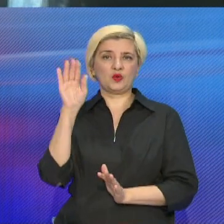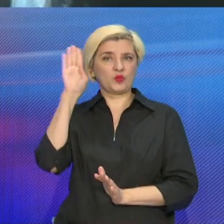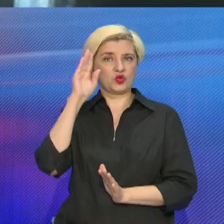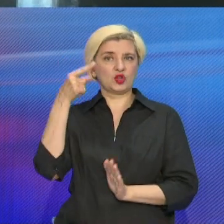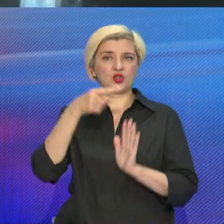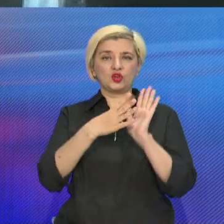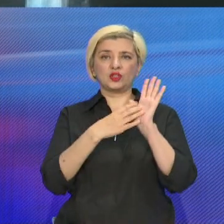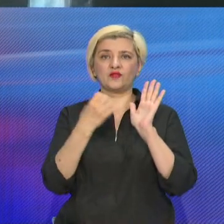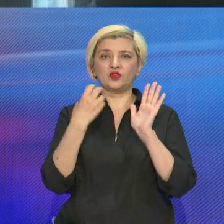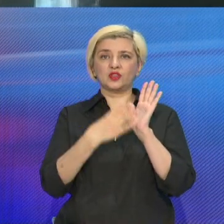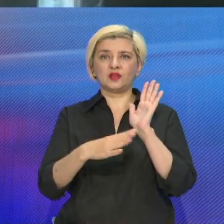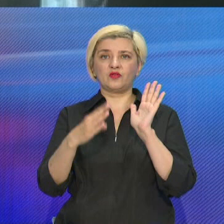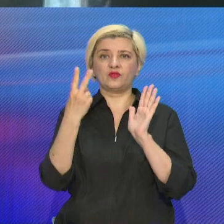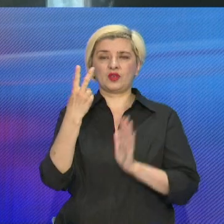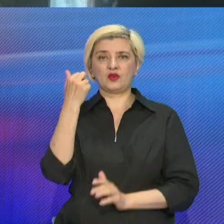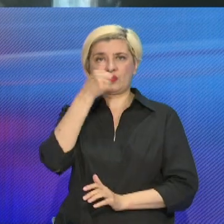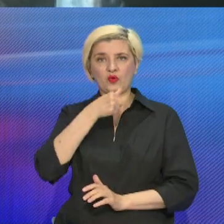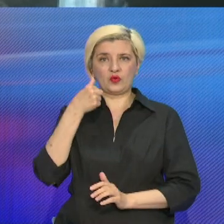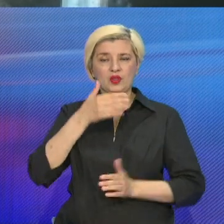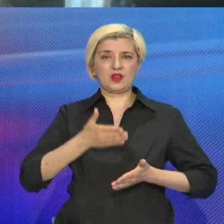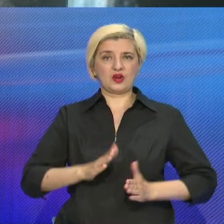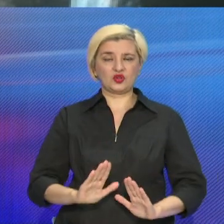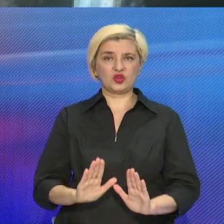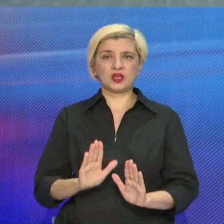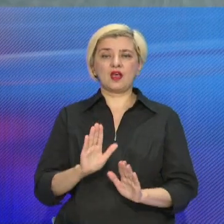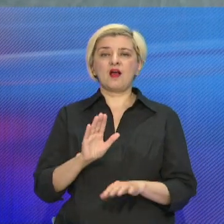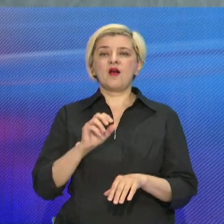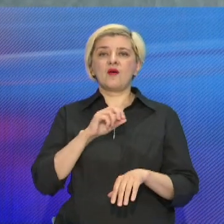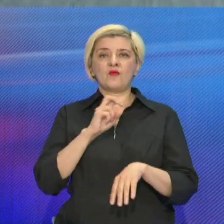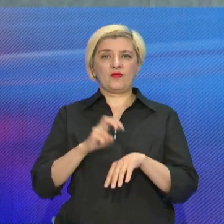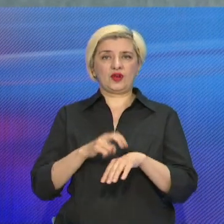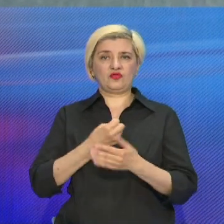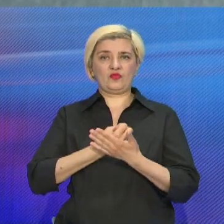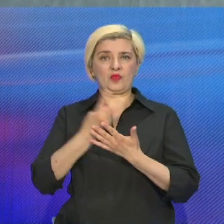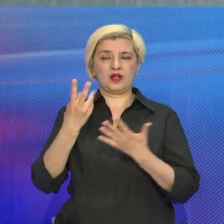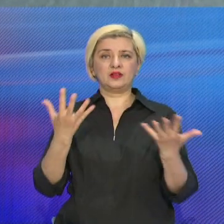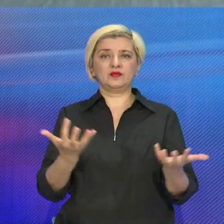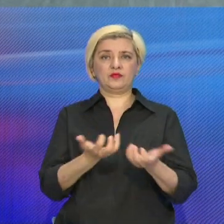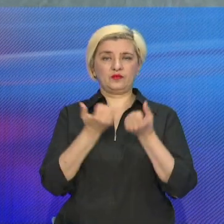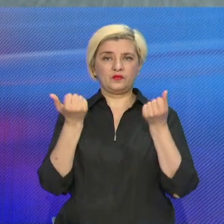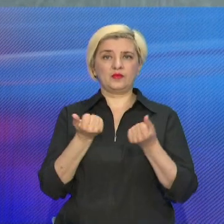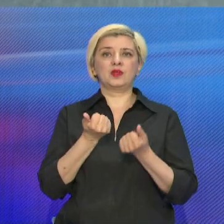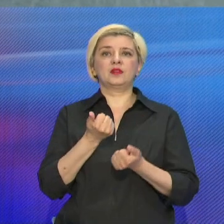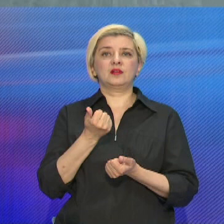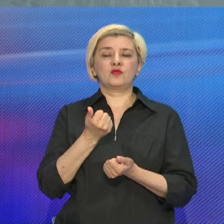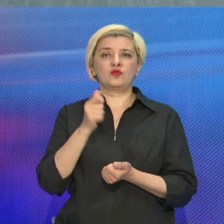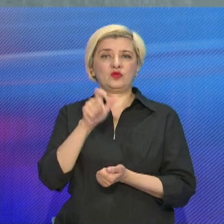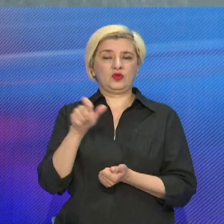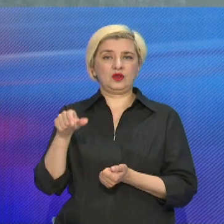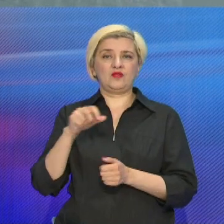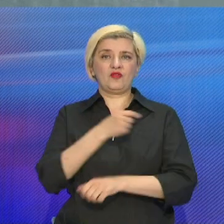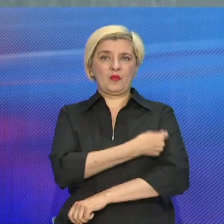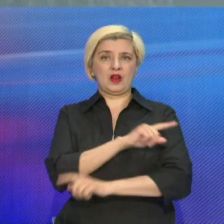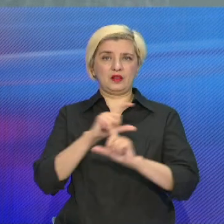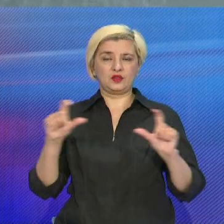мужчина 1992 года народжения. Медработники шпитализовали выратованных у медустанову. Их стан средней